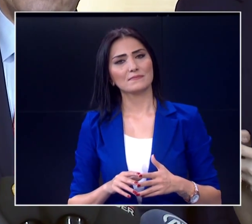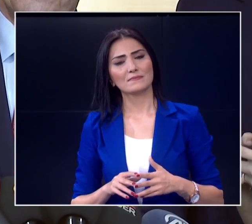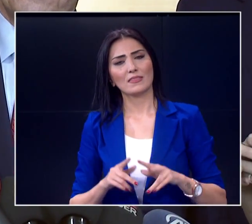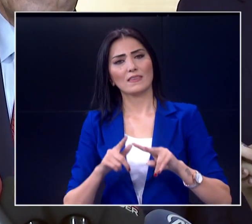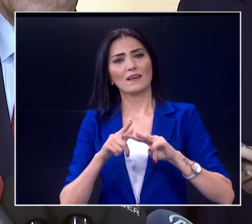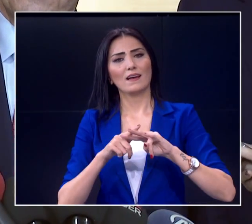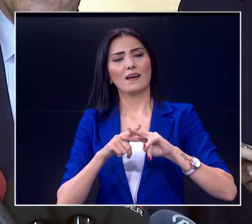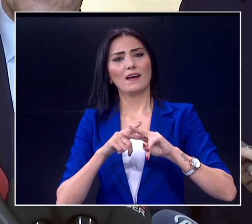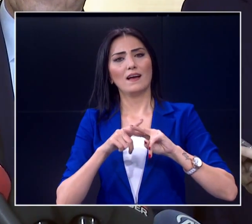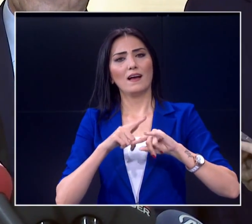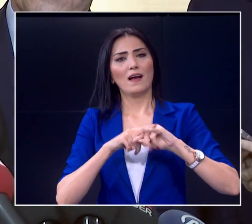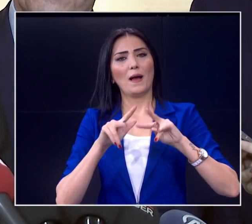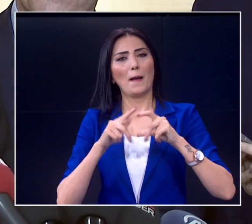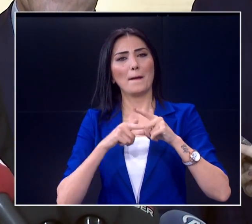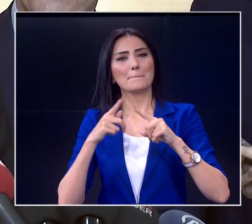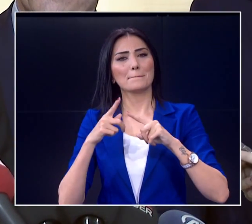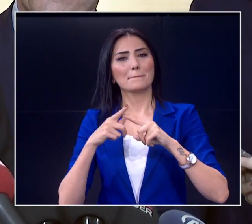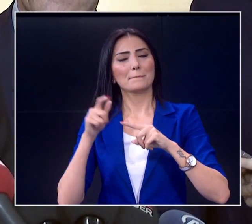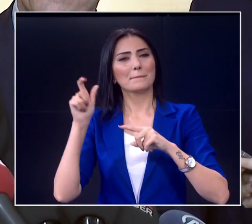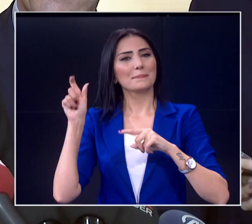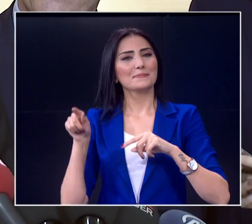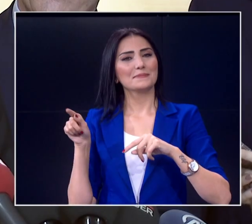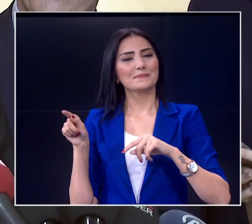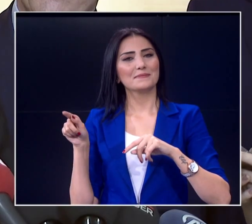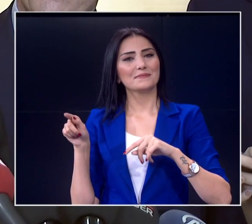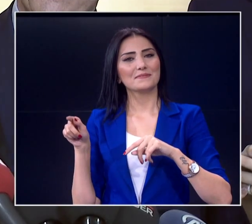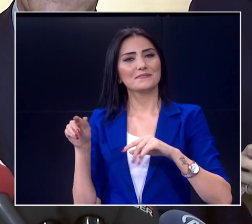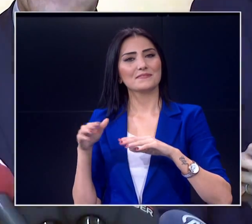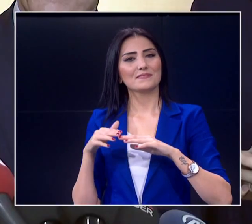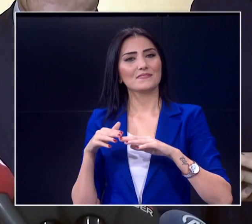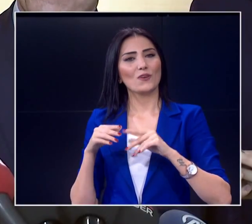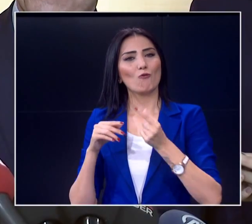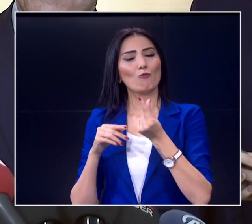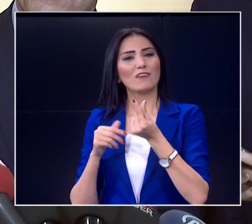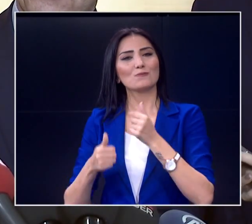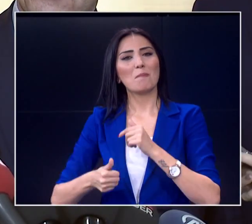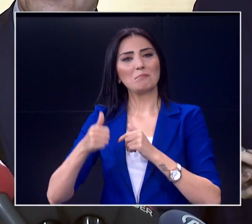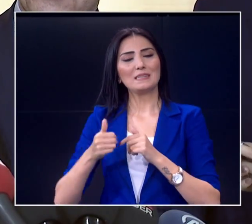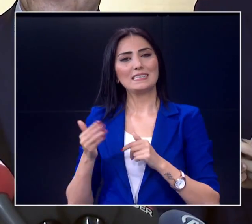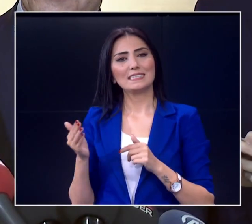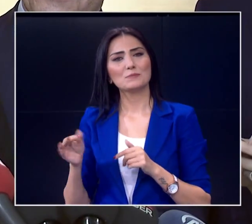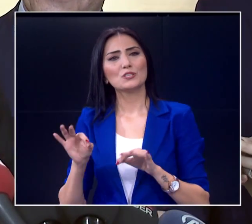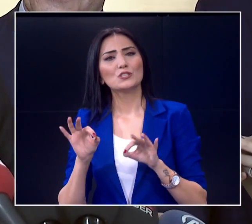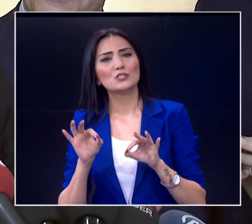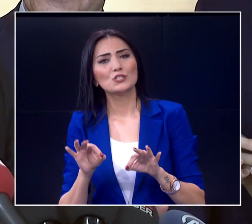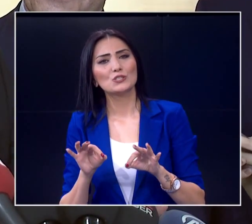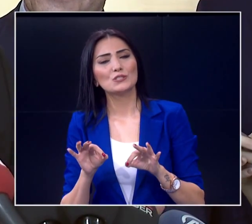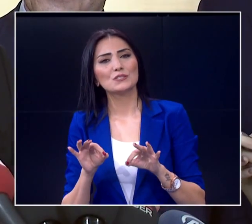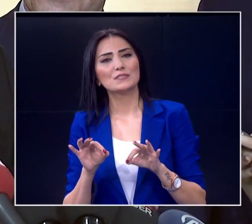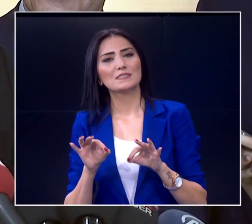Bey sufle yapıyor, bakan, Ulaştırma Bakanımız. Şimdi